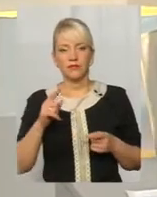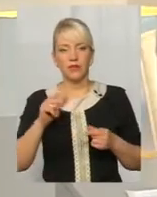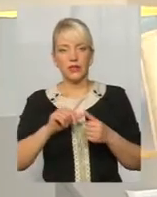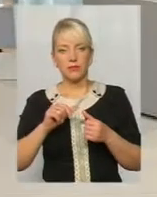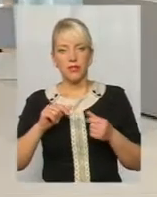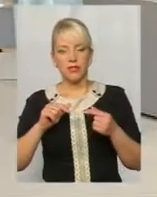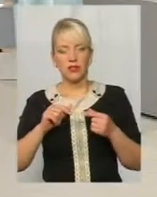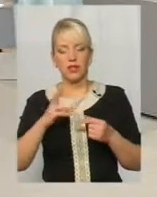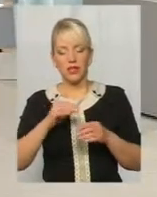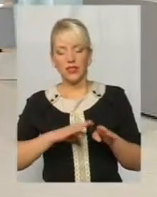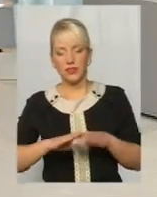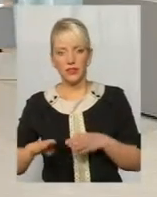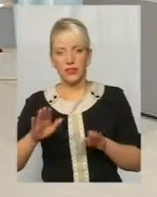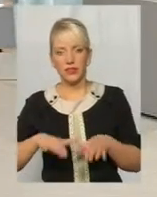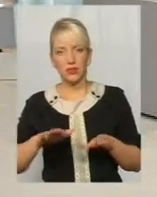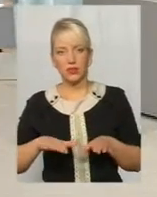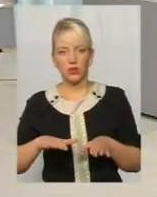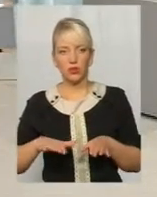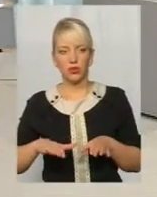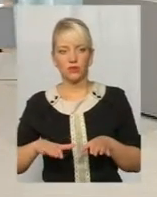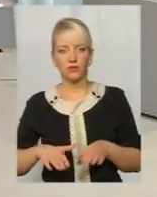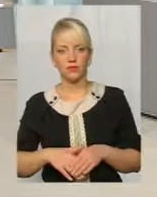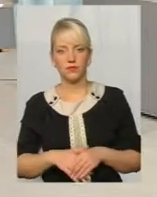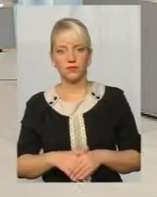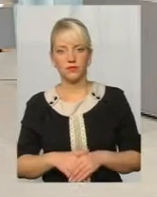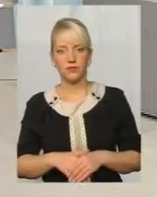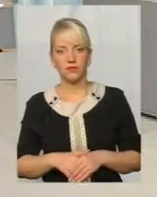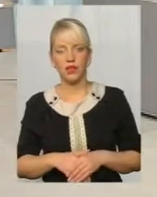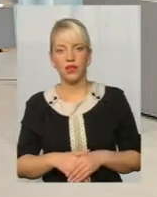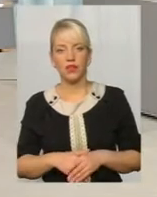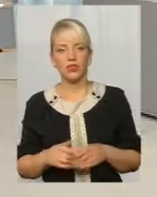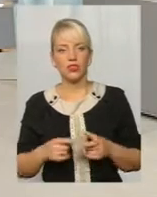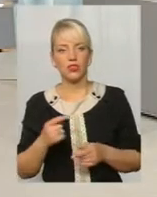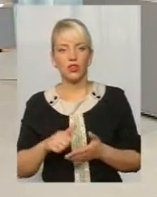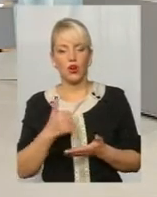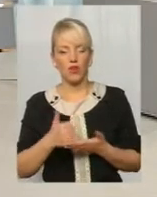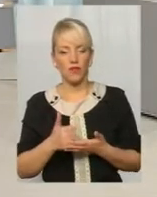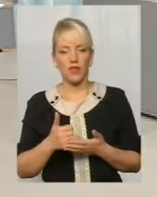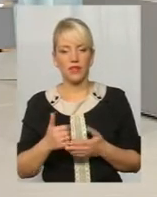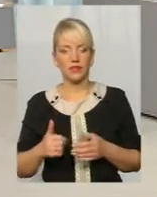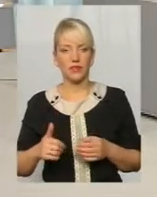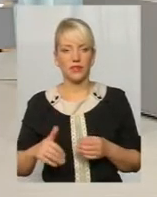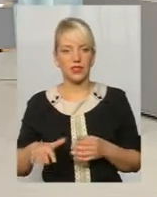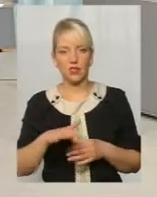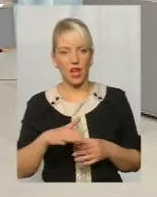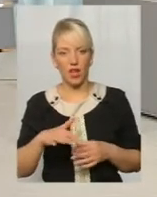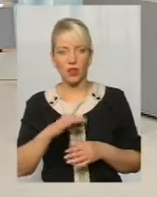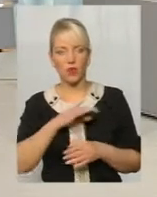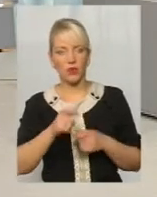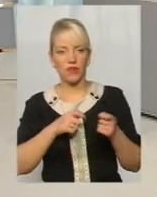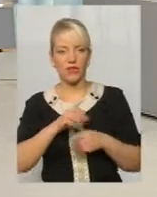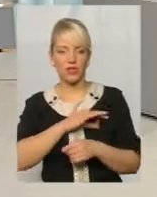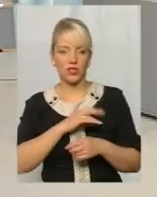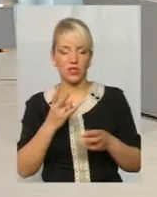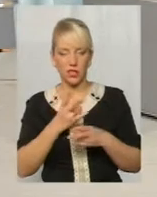безпосередньо на рівні місцевому, чи головне територіальне управління юстиції в Хмельницькій області, воно теж має повноваження розглянути